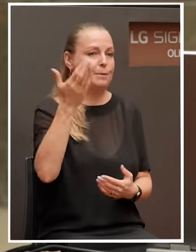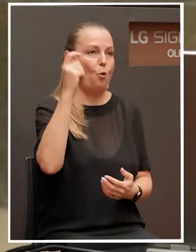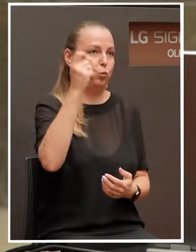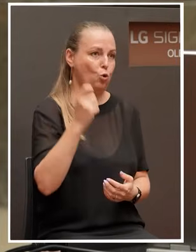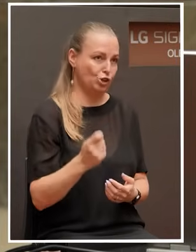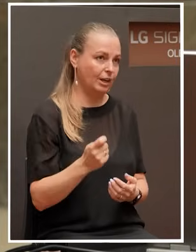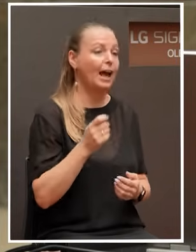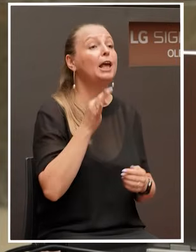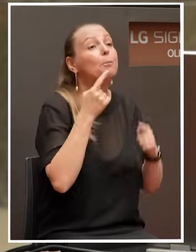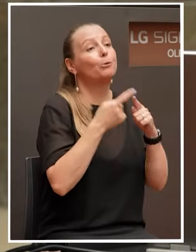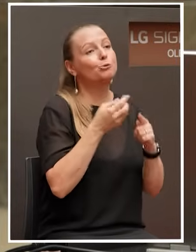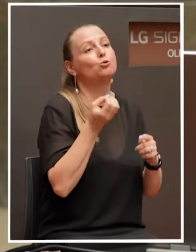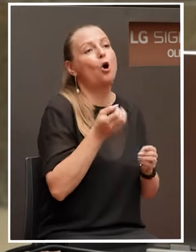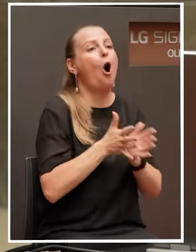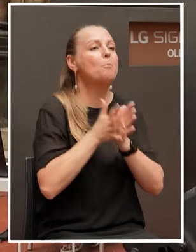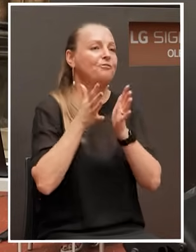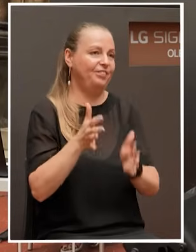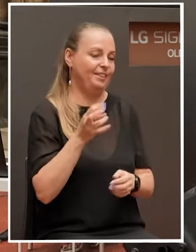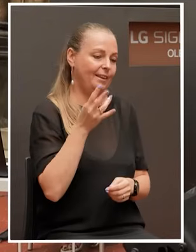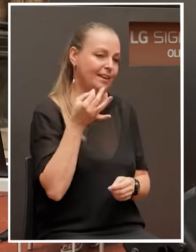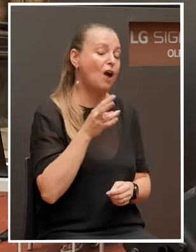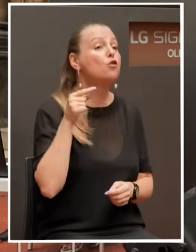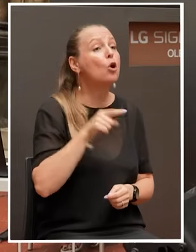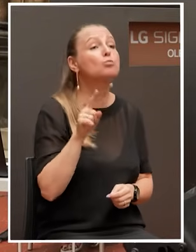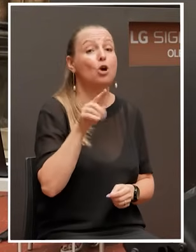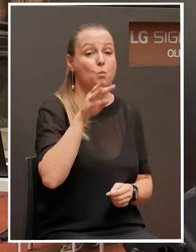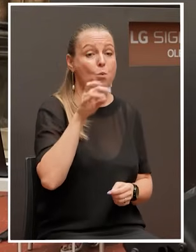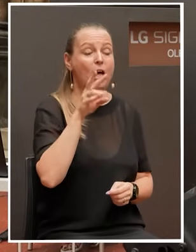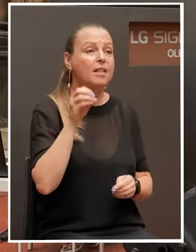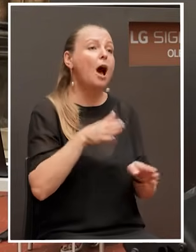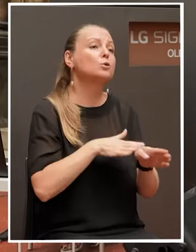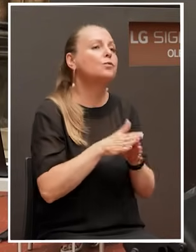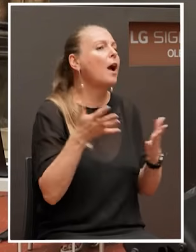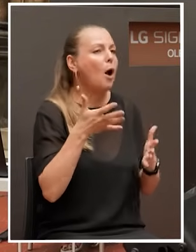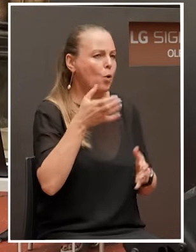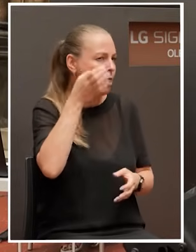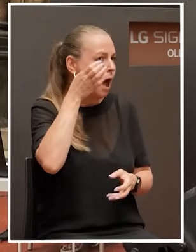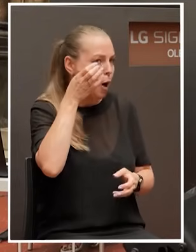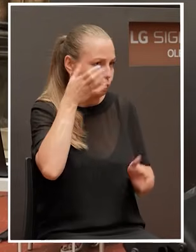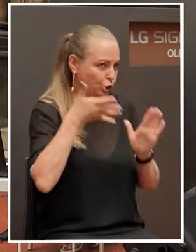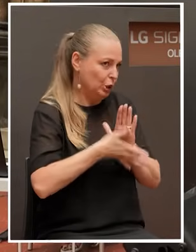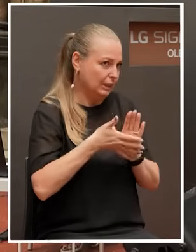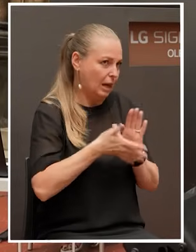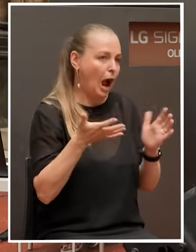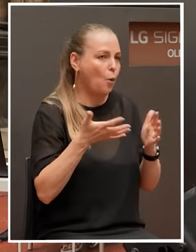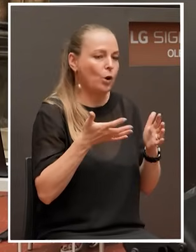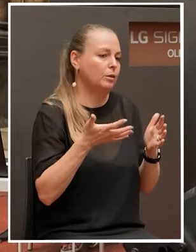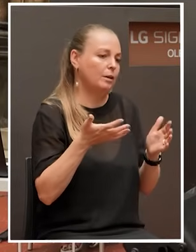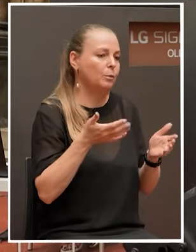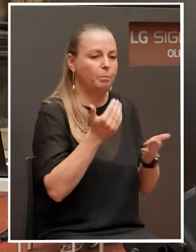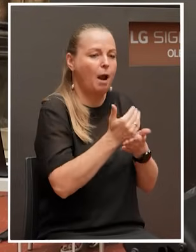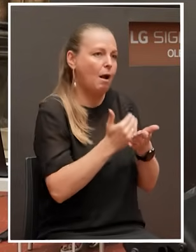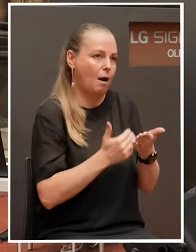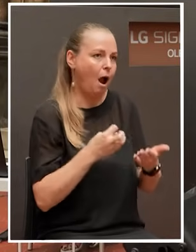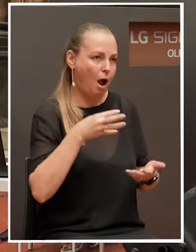с обвинениями в том, что Моне осуществляет некую научную, головную, механистическую, значит,